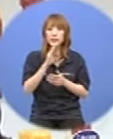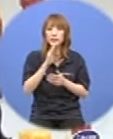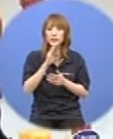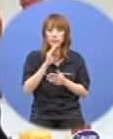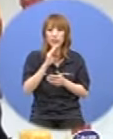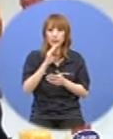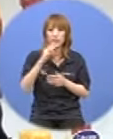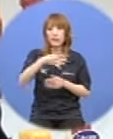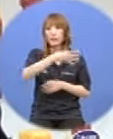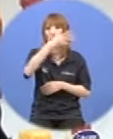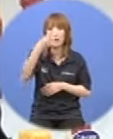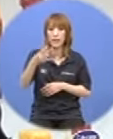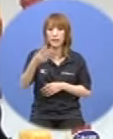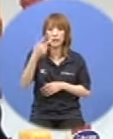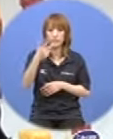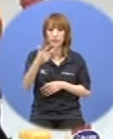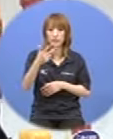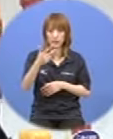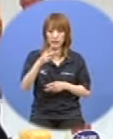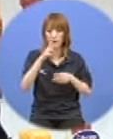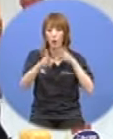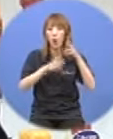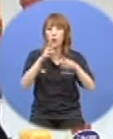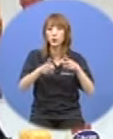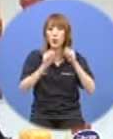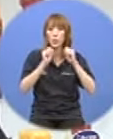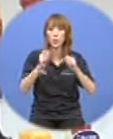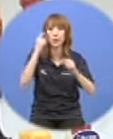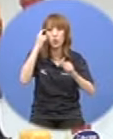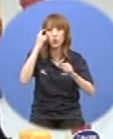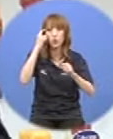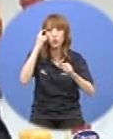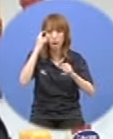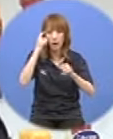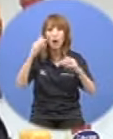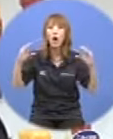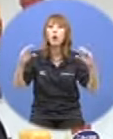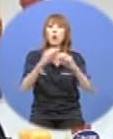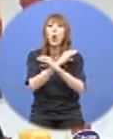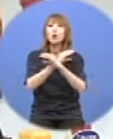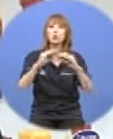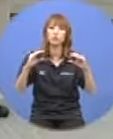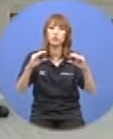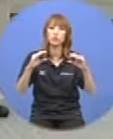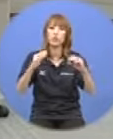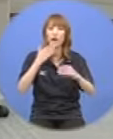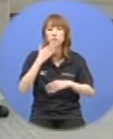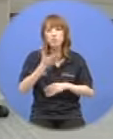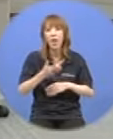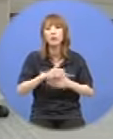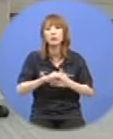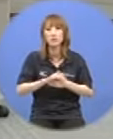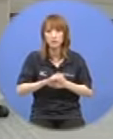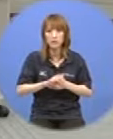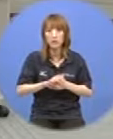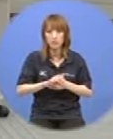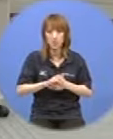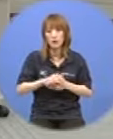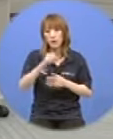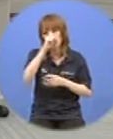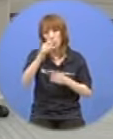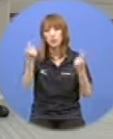海南で工事をやってて思うのはもうちょっとその交通アクセスが便利になればいいのにな